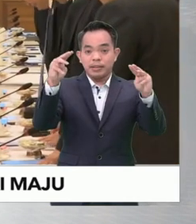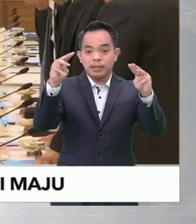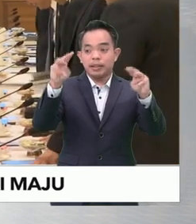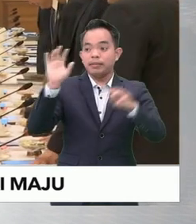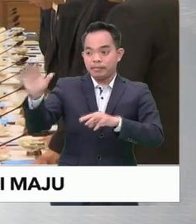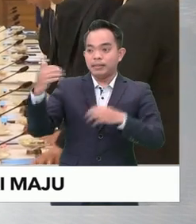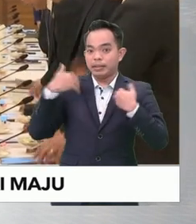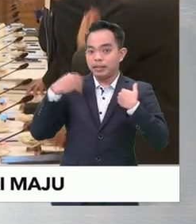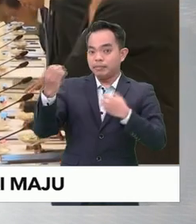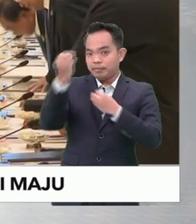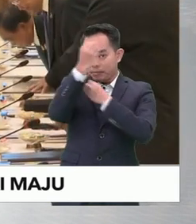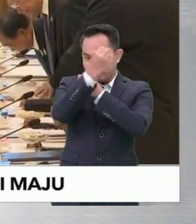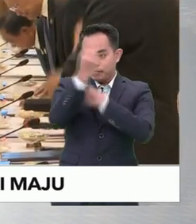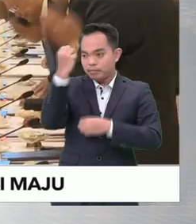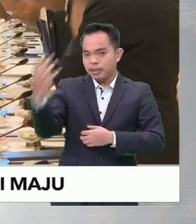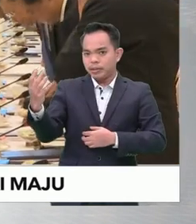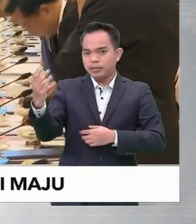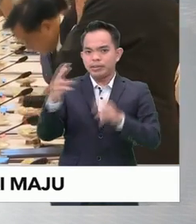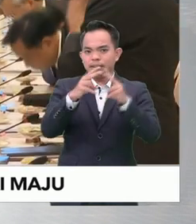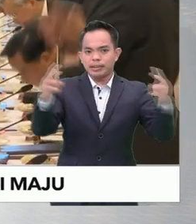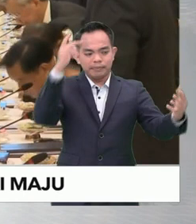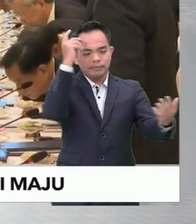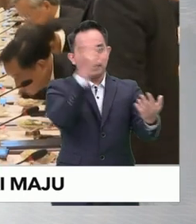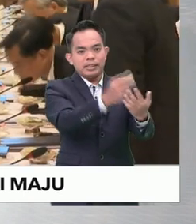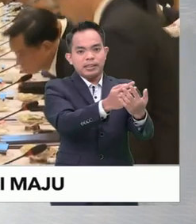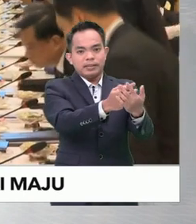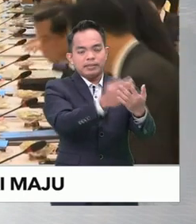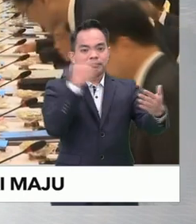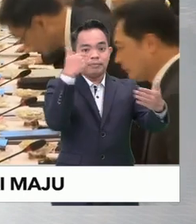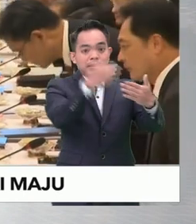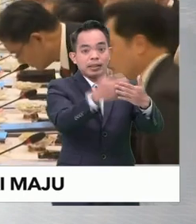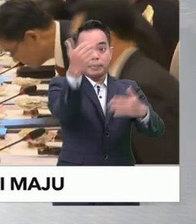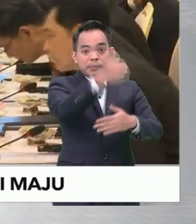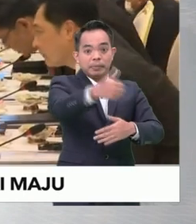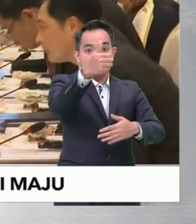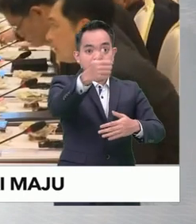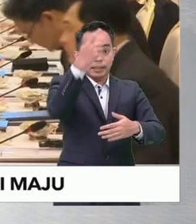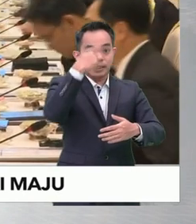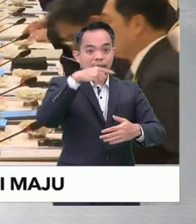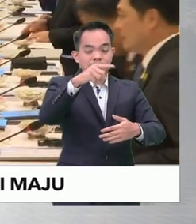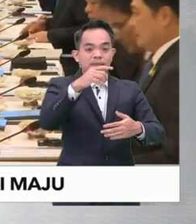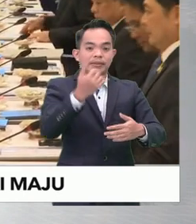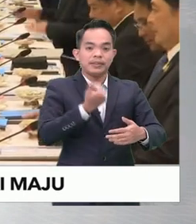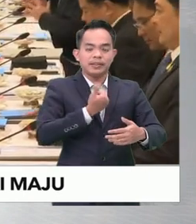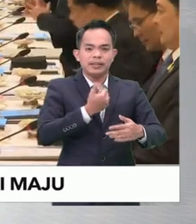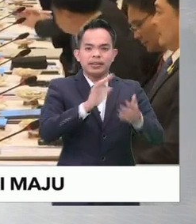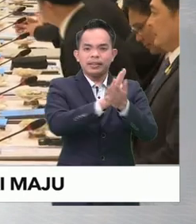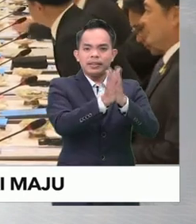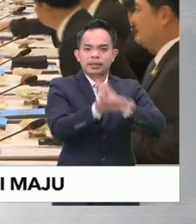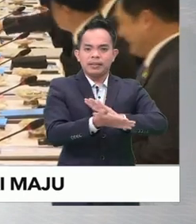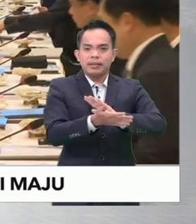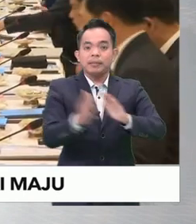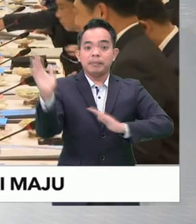bahwa beliau mengenali dengan dekat kebahagiaan daripada pimpinan wilayah maka sudah tentulah